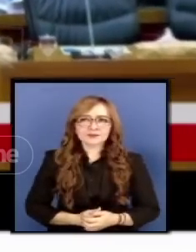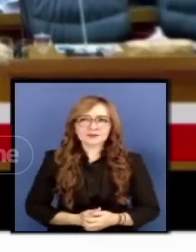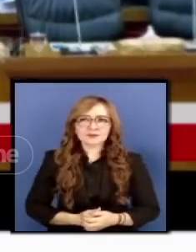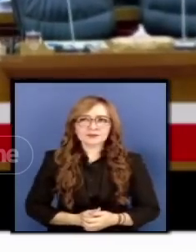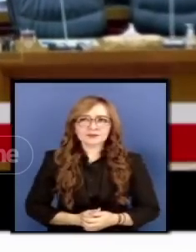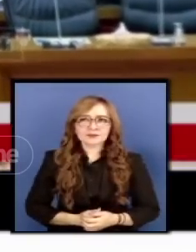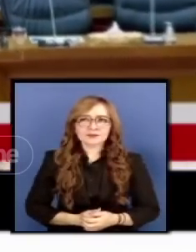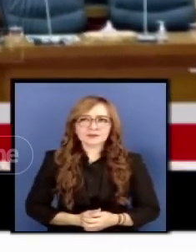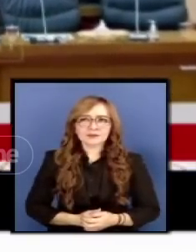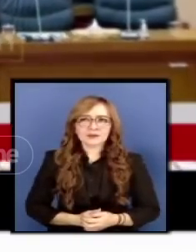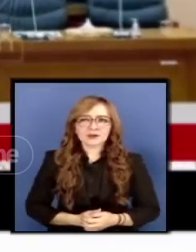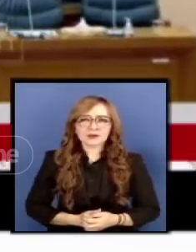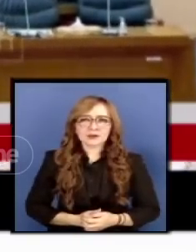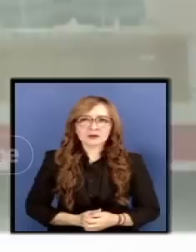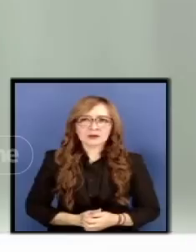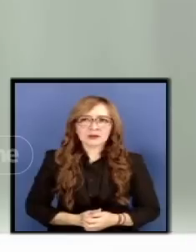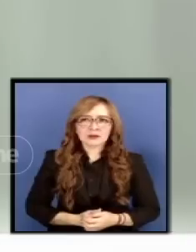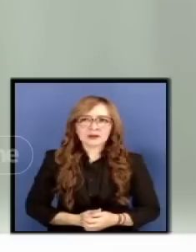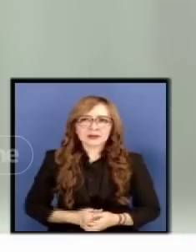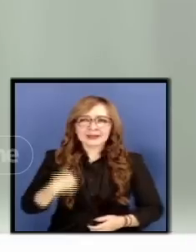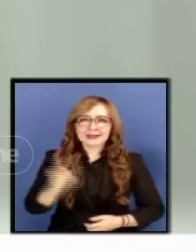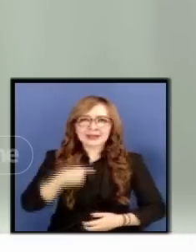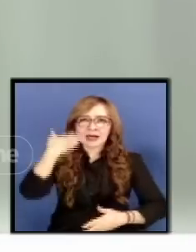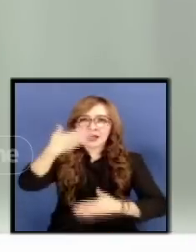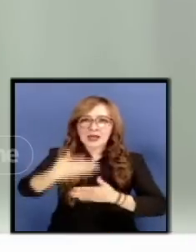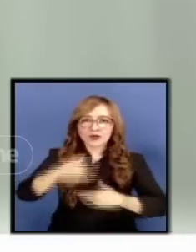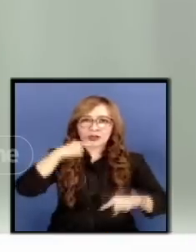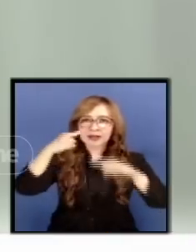terbuka. Baik, kita akan lanjutkan dialog kita pagi ini terkait